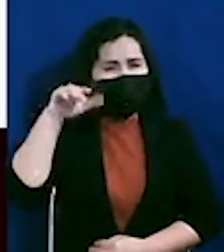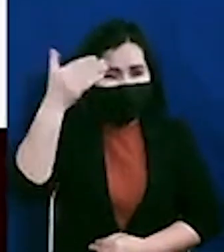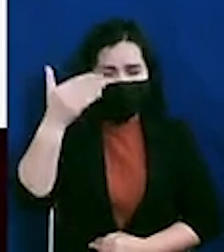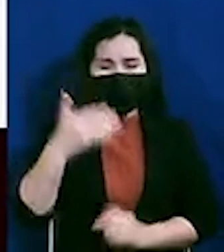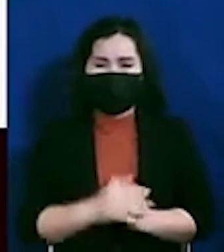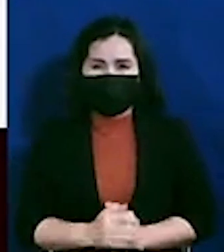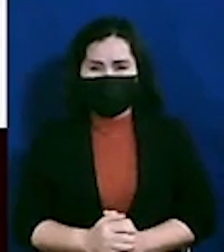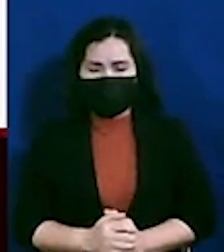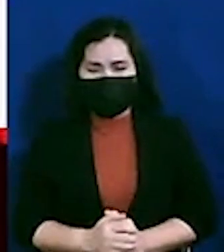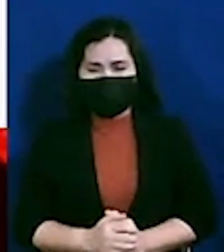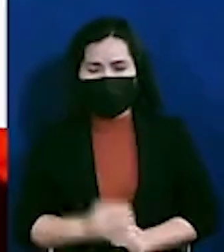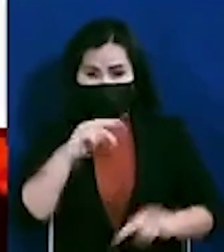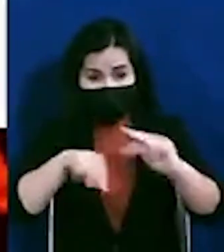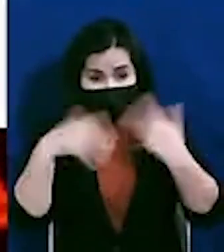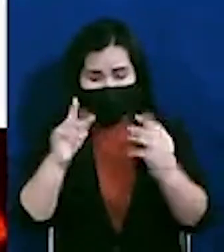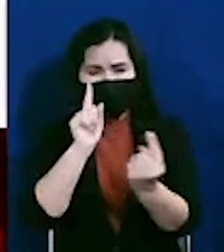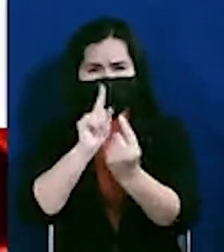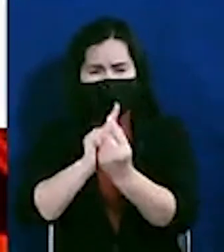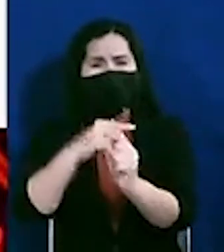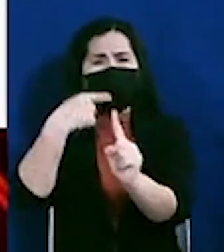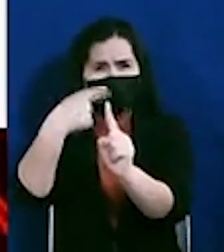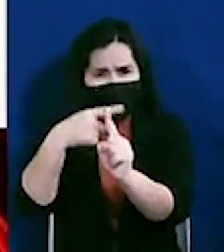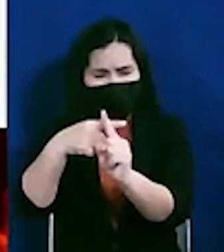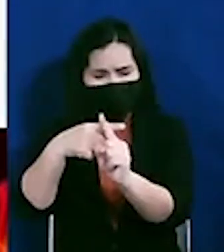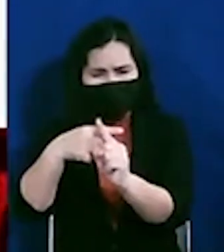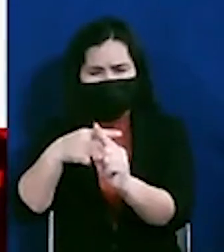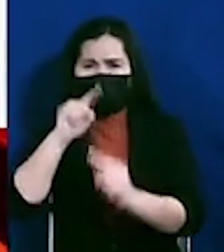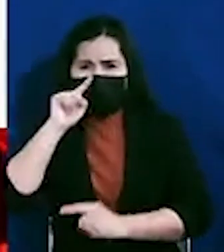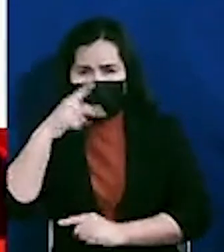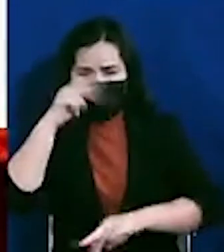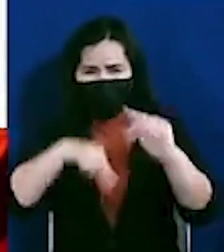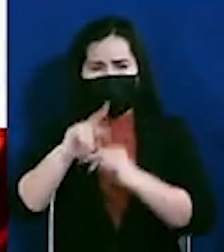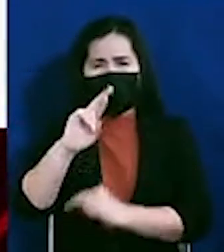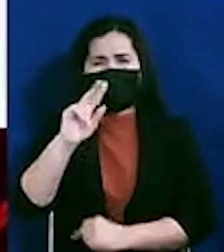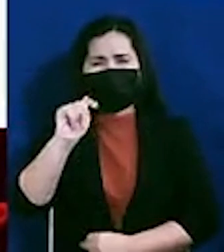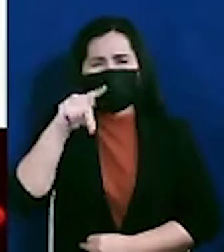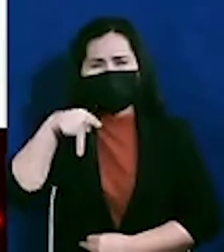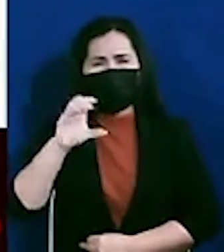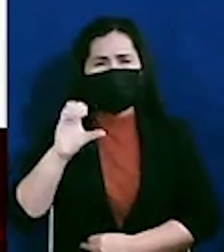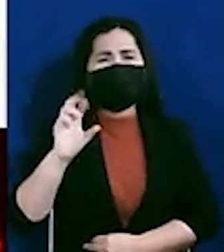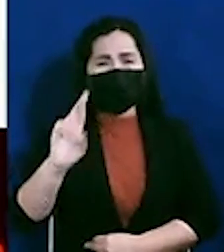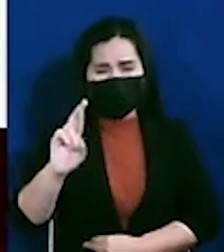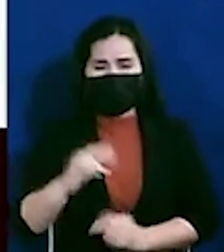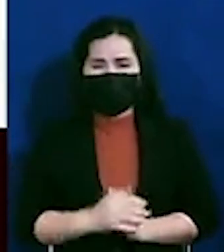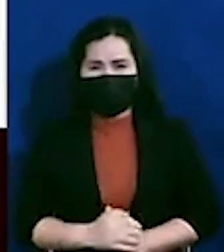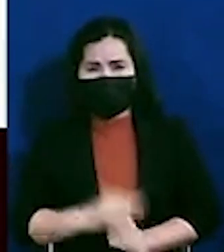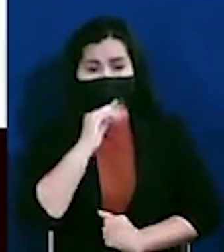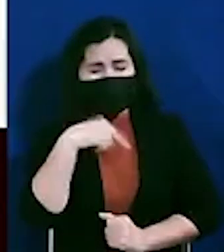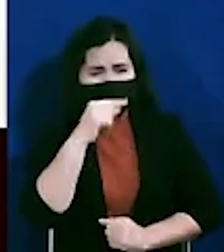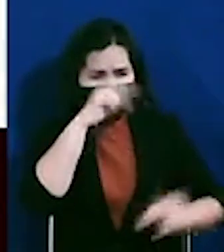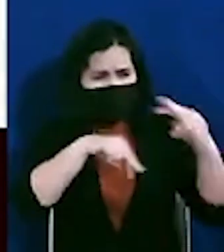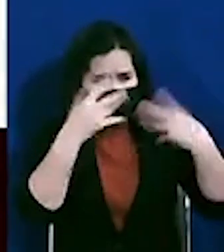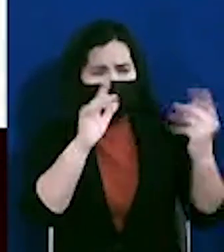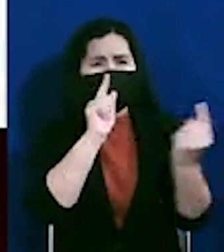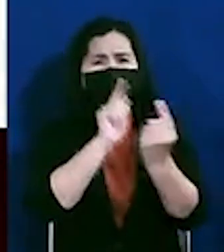แล้วถ้าใครที่เพราะถีบนะครับอันนี้เราก็ต้องมาตรวจยืนยันด้วยอะที CRนะครับถ้าคนที่เน้นกระติบนะครับ